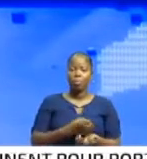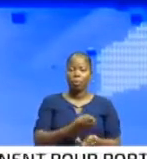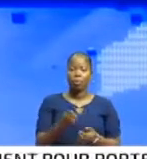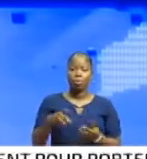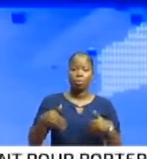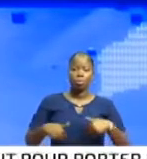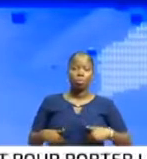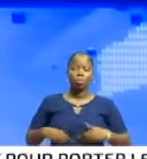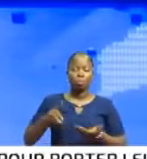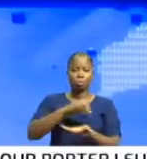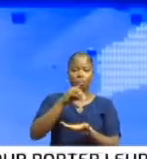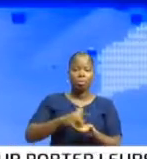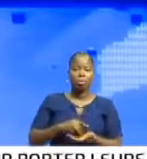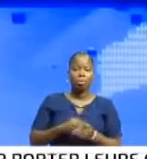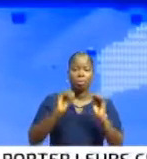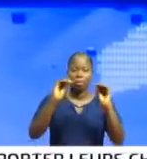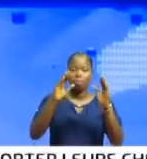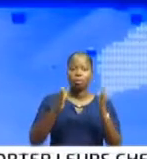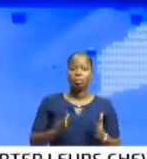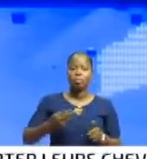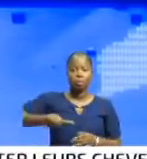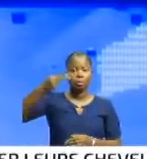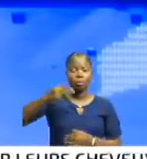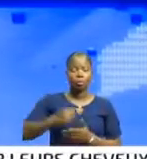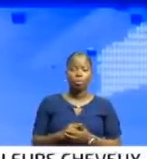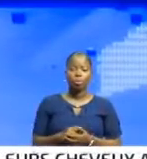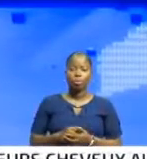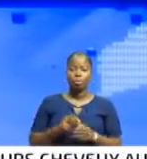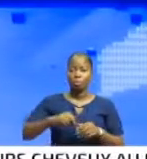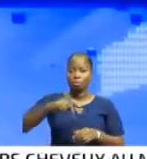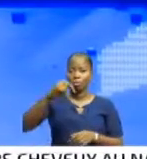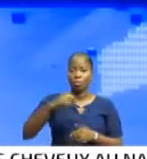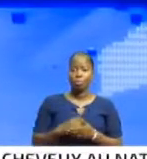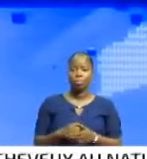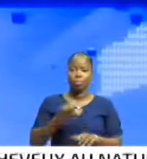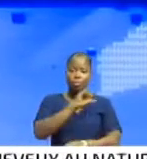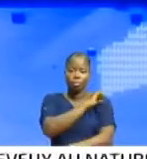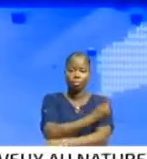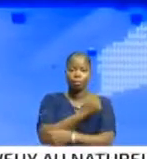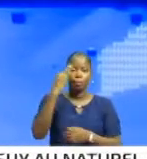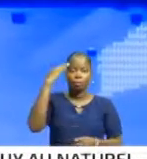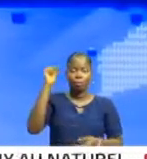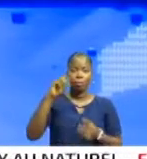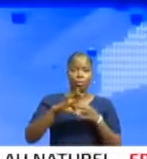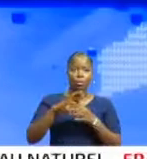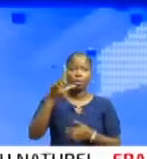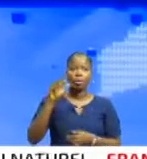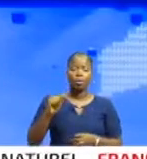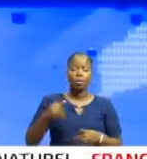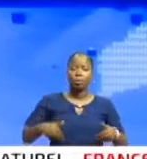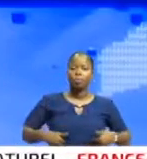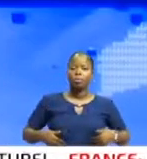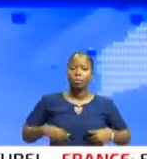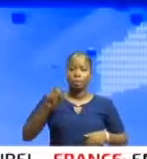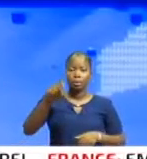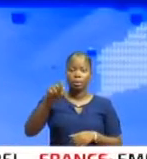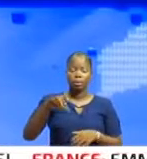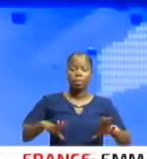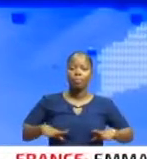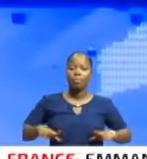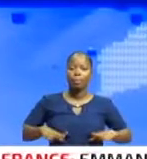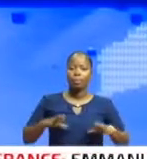l'enseignement supérieur situation qui inquiète au plus haut niveau les autorités étatiques le ministère de la jeunesse a jugé nécessaire à travers les vacances